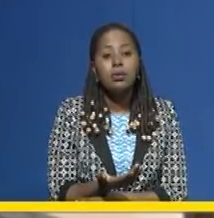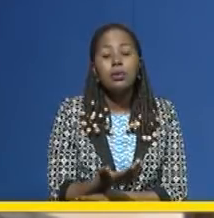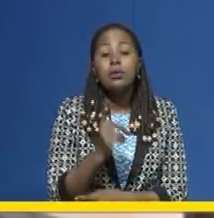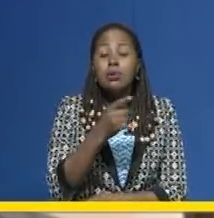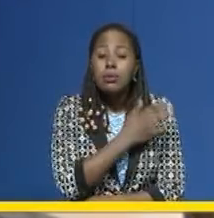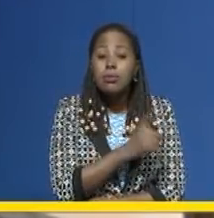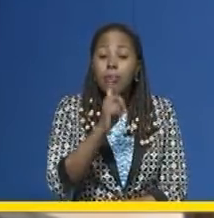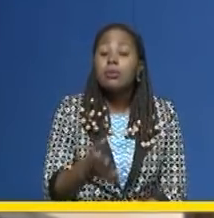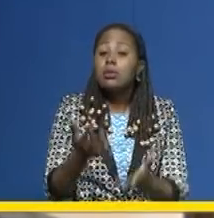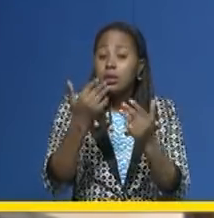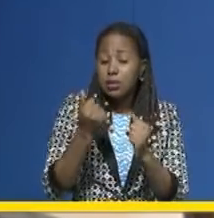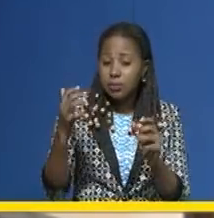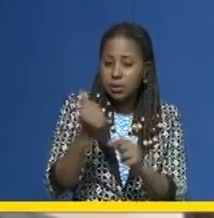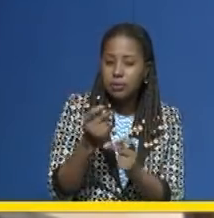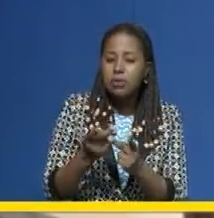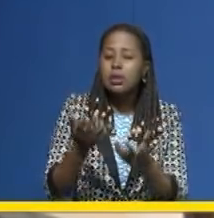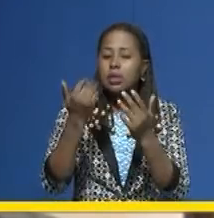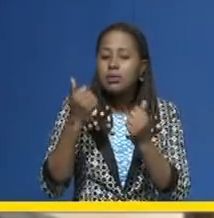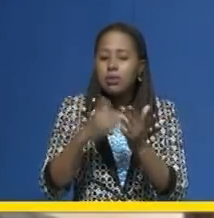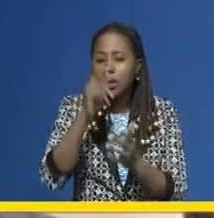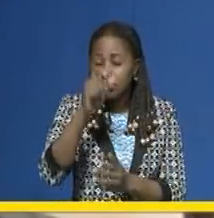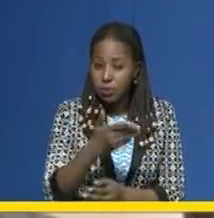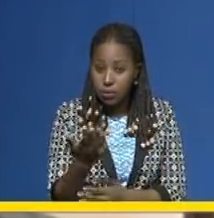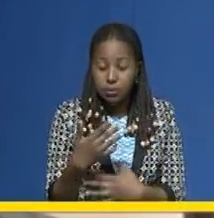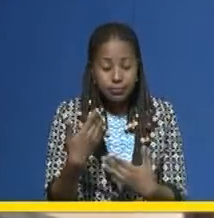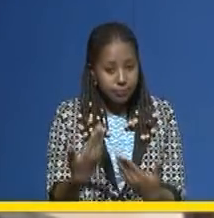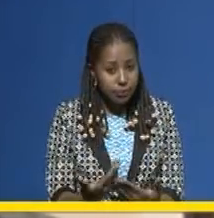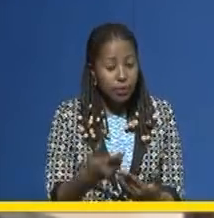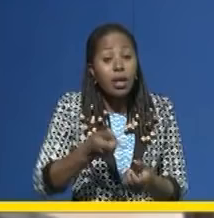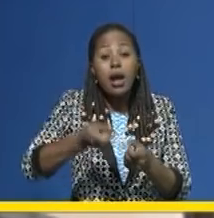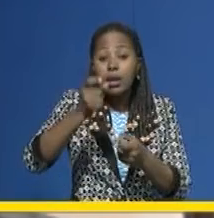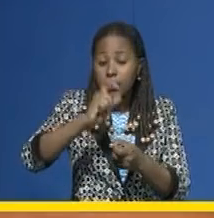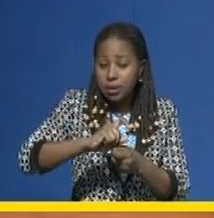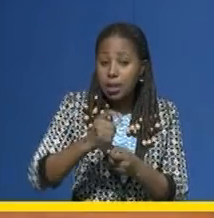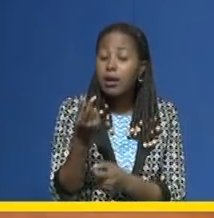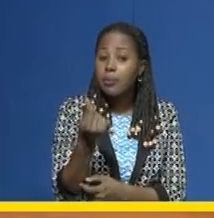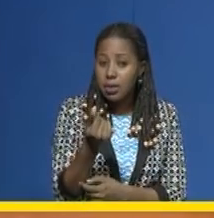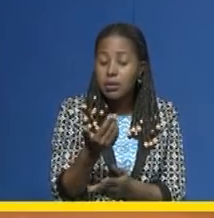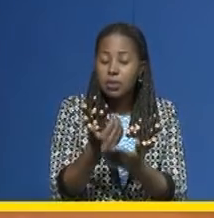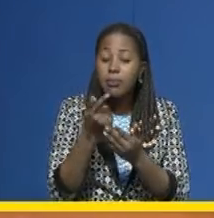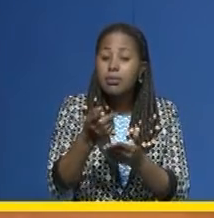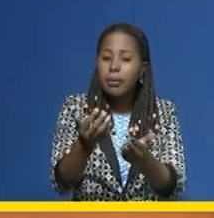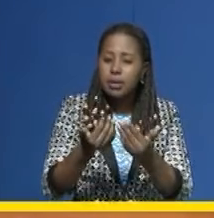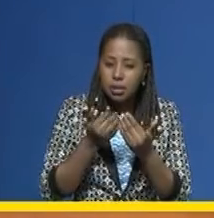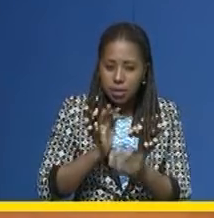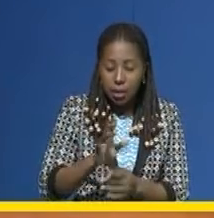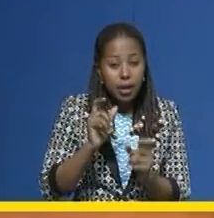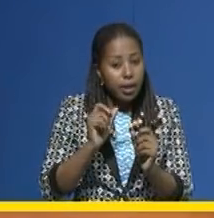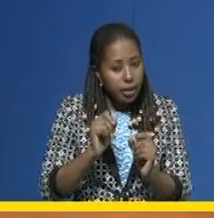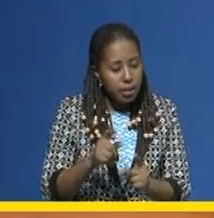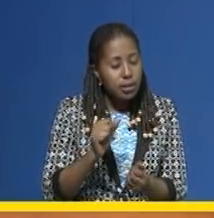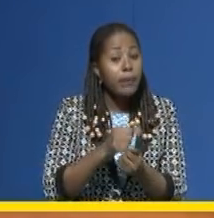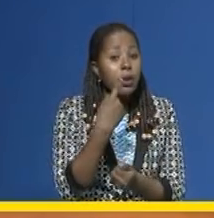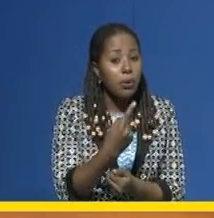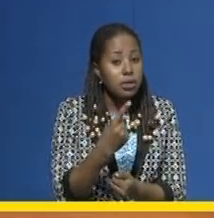Huduma ambayo ingeweza kupatikana, ingeweza kufikiwa na mtu yoyote yule, lakini sasa anaongeza bei kwa sababu ya mahitaji yake, lakini pia